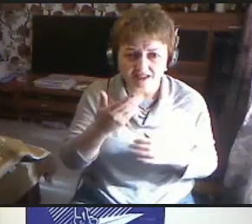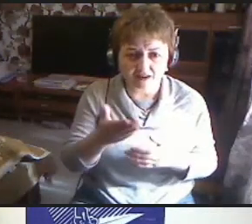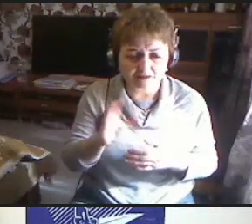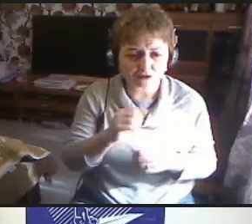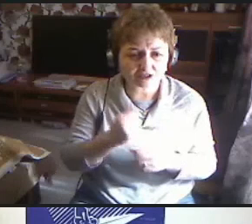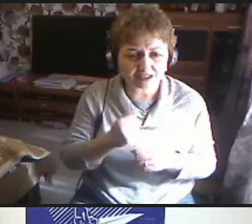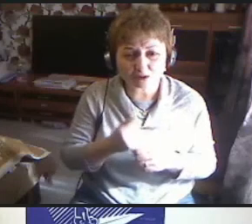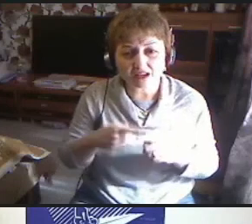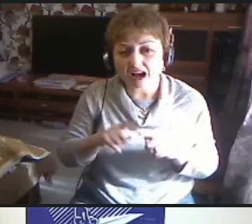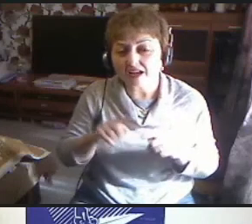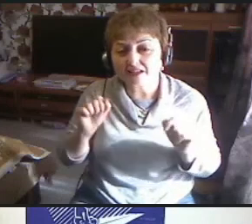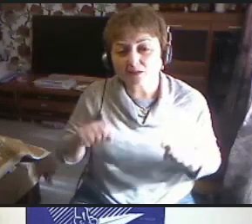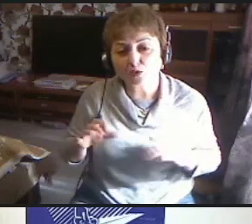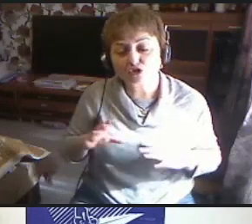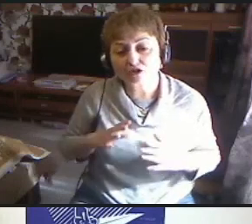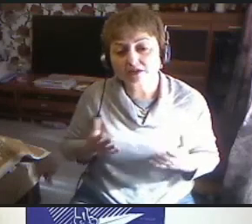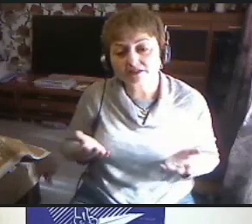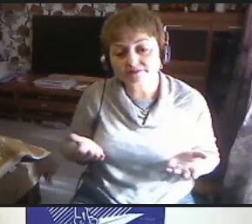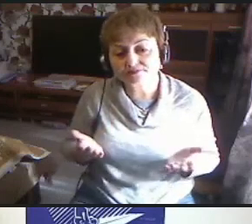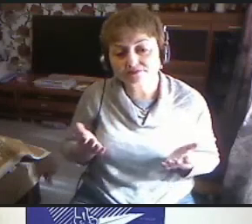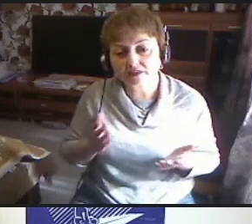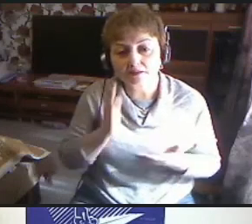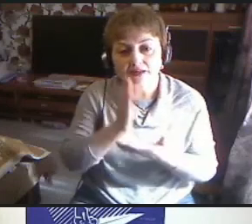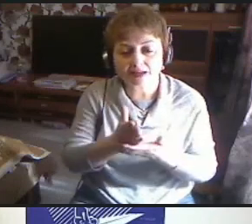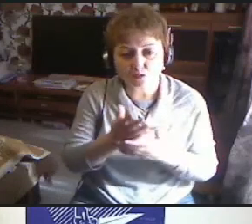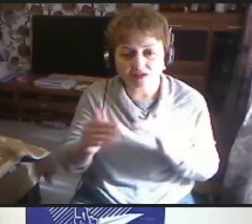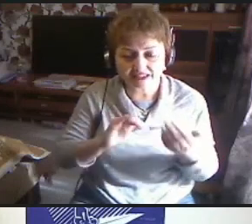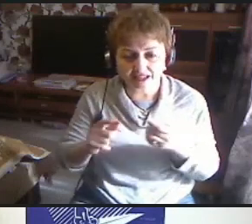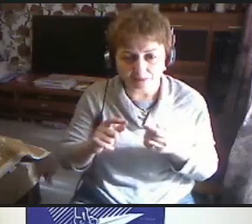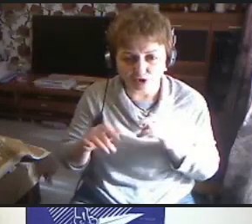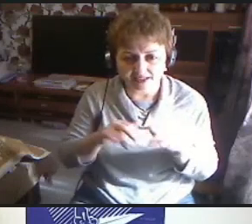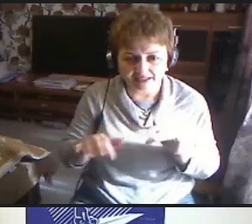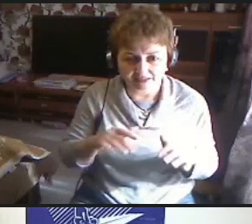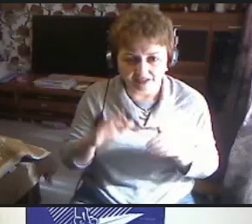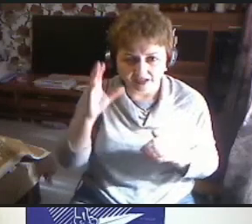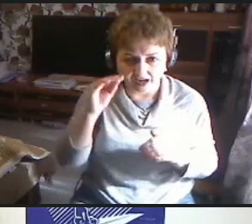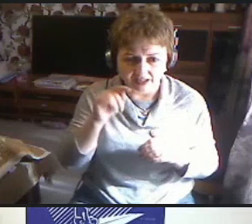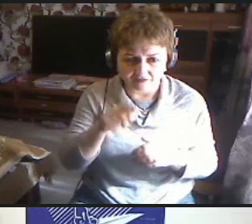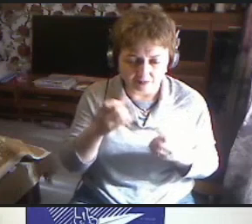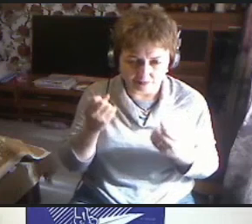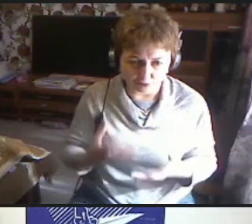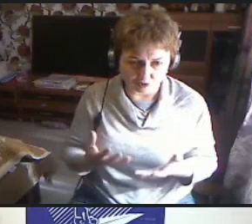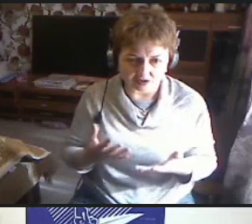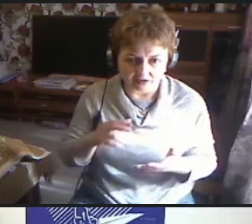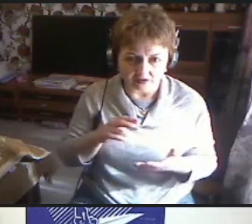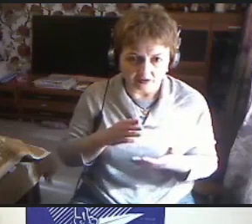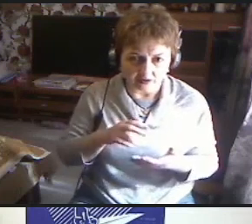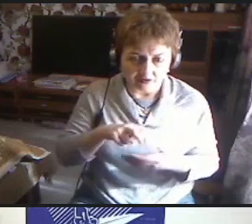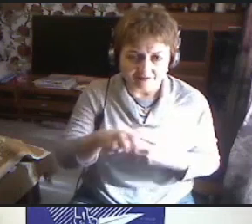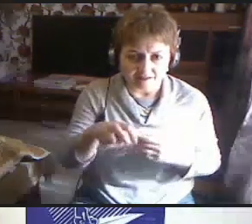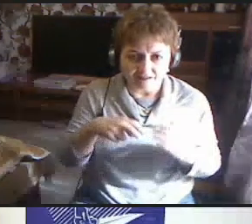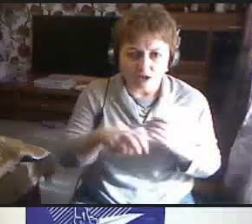сделают. Это может быть прямое взаимодействие, то есть когда вы просто вот выходите